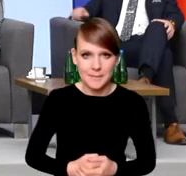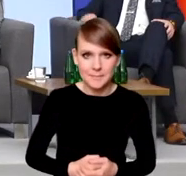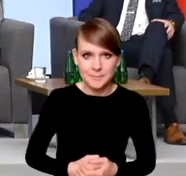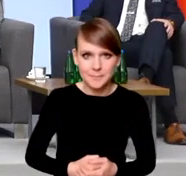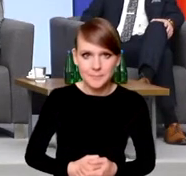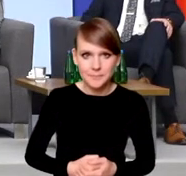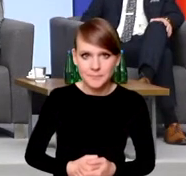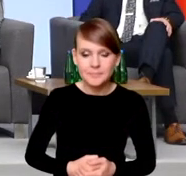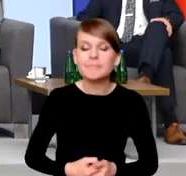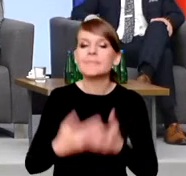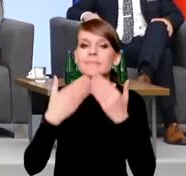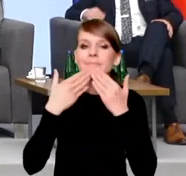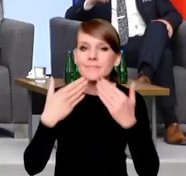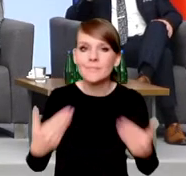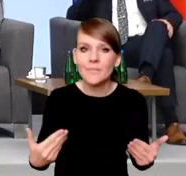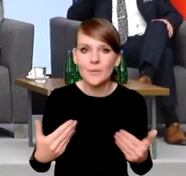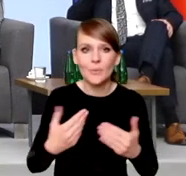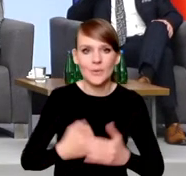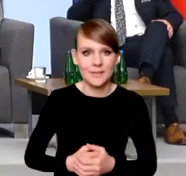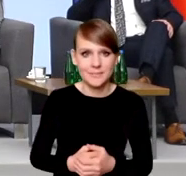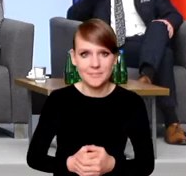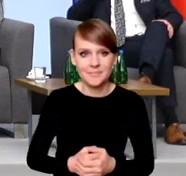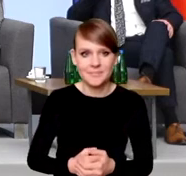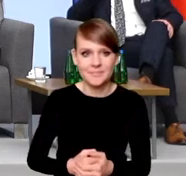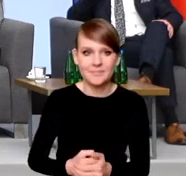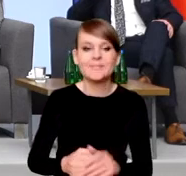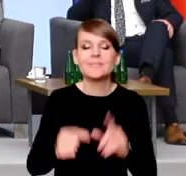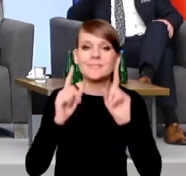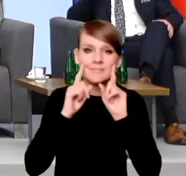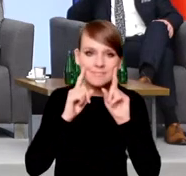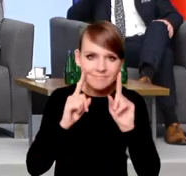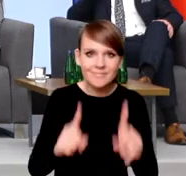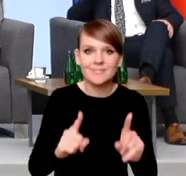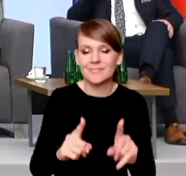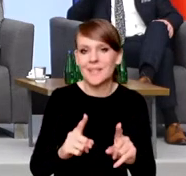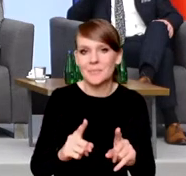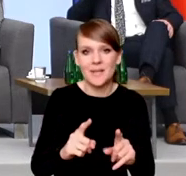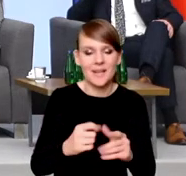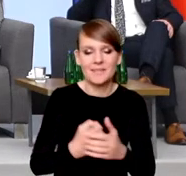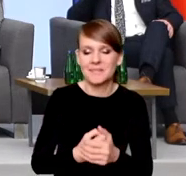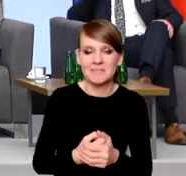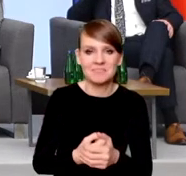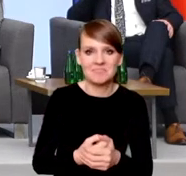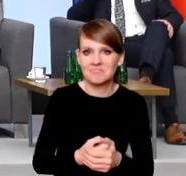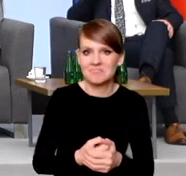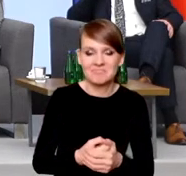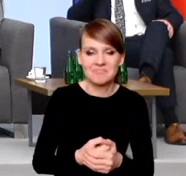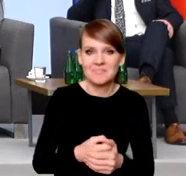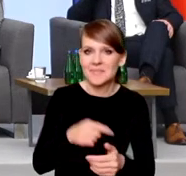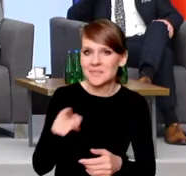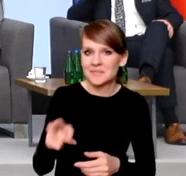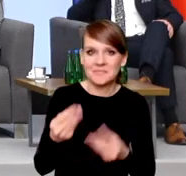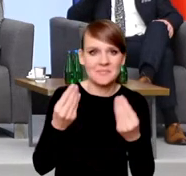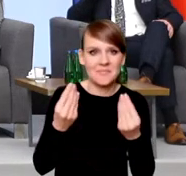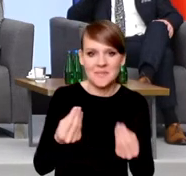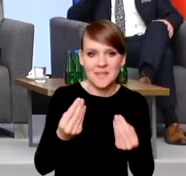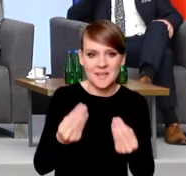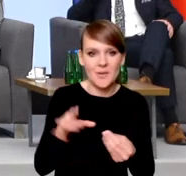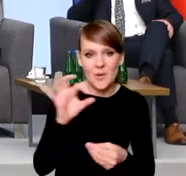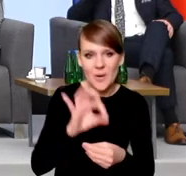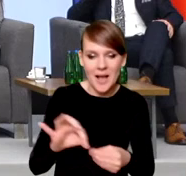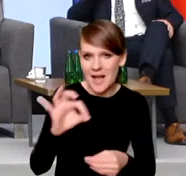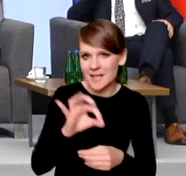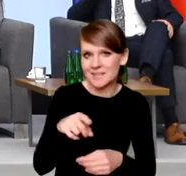Bardzo dziękuję państwu. Naprawdę dawno nie miałem okazji prowadzić tak